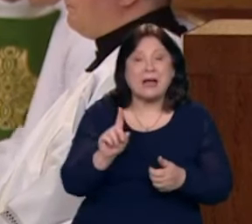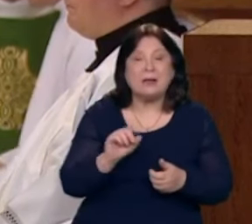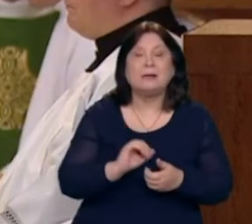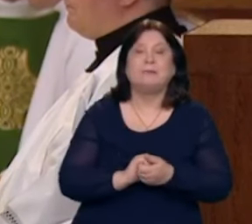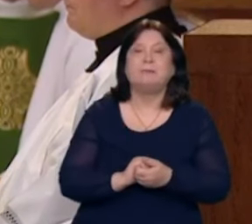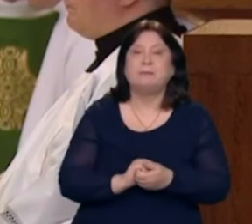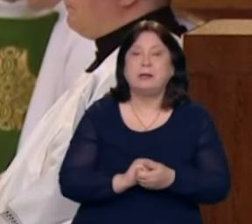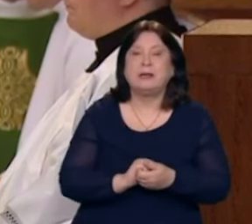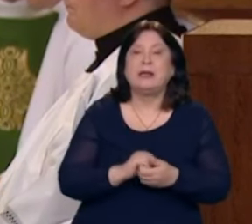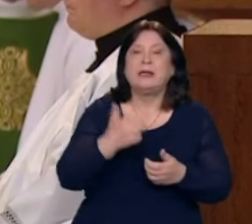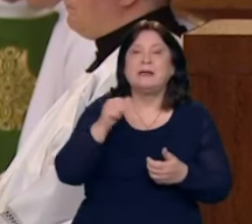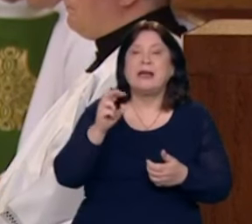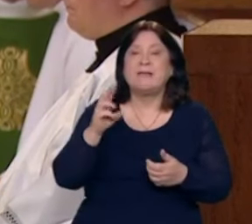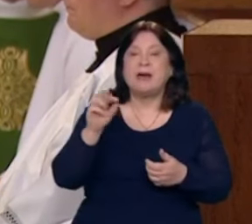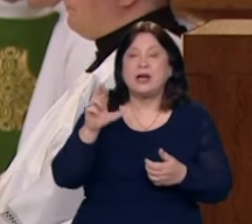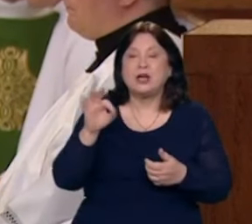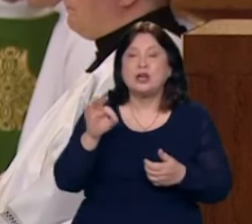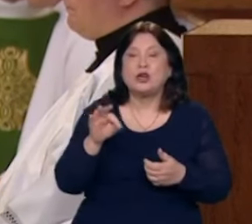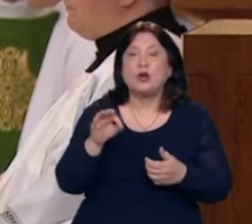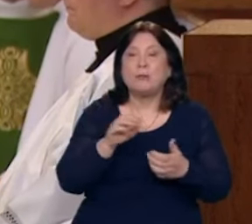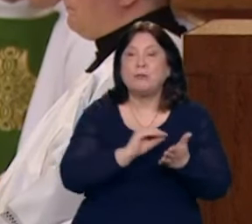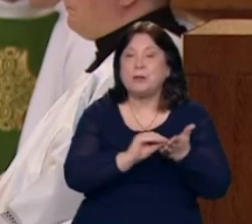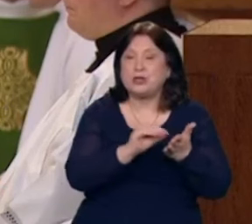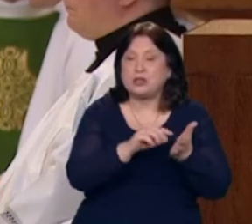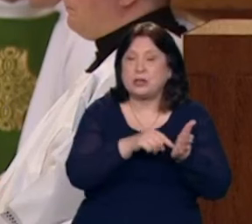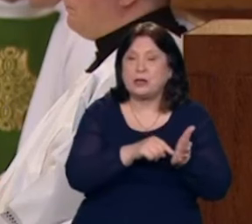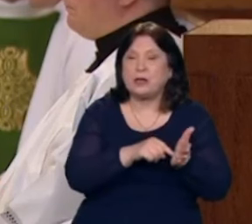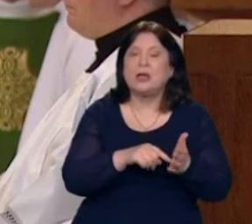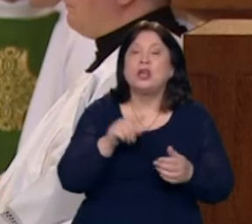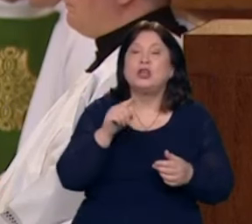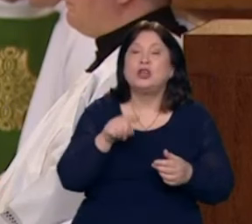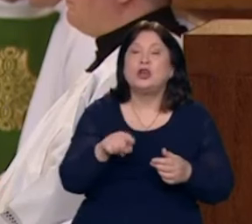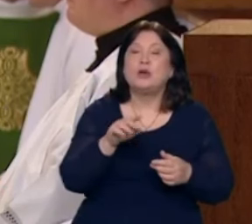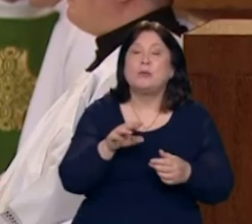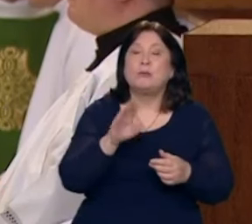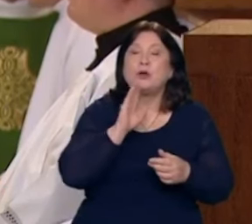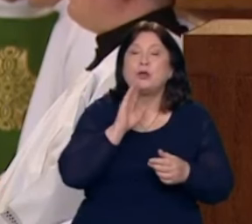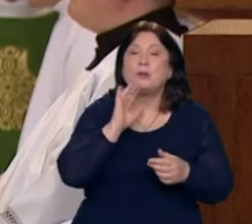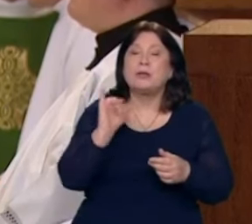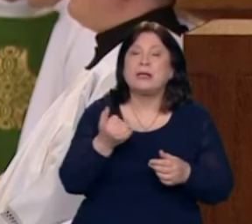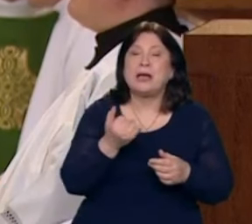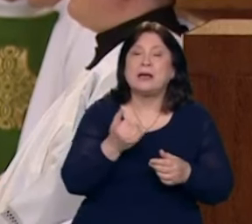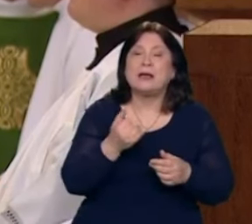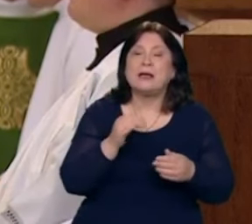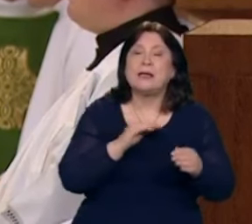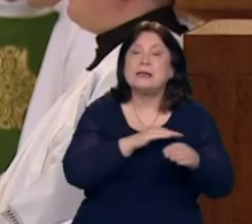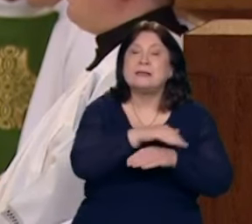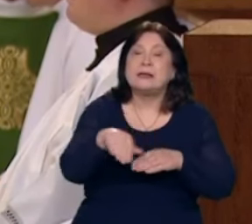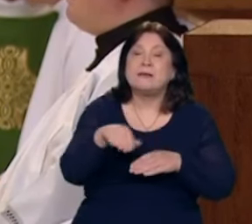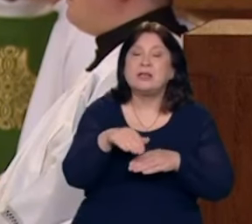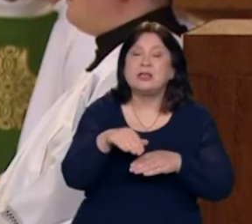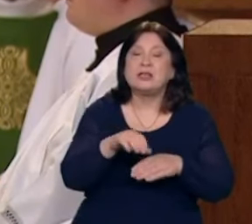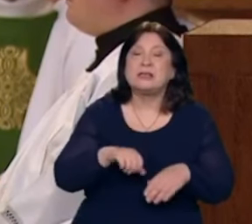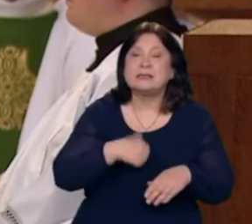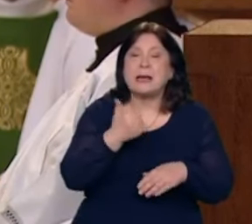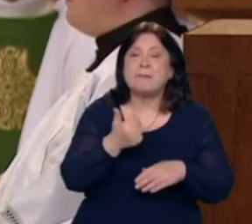na baral to jakby jego zewnętrzne samo